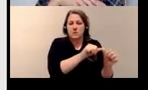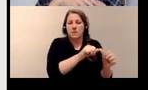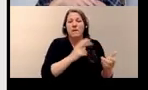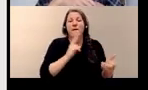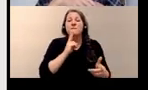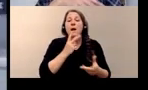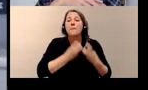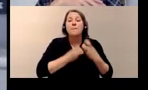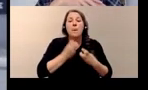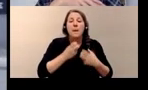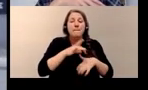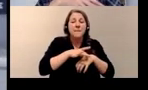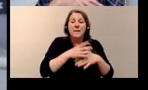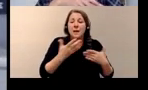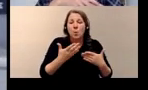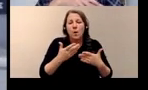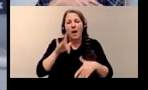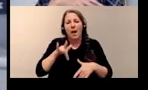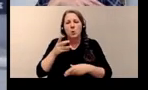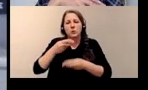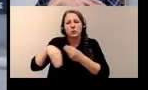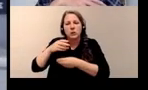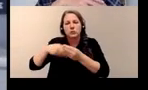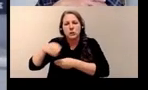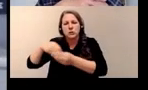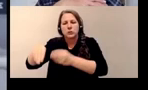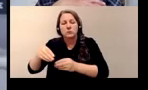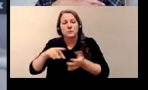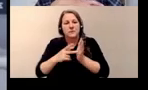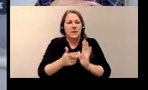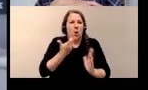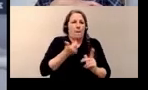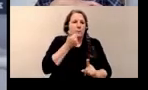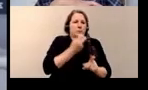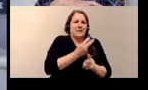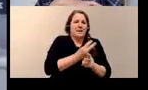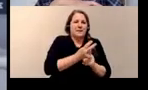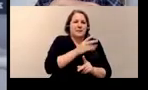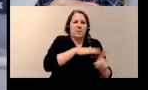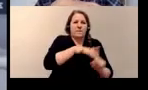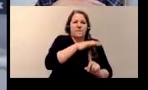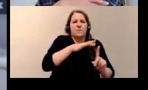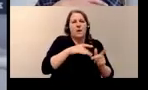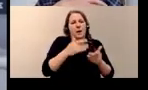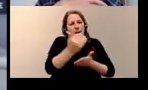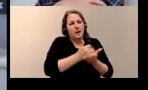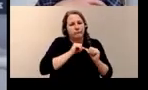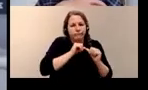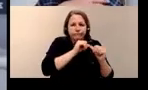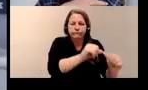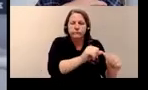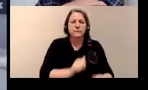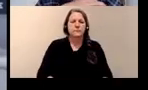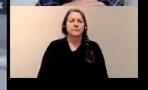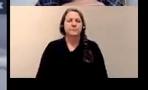planète. Une autre solution qui m'a pu s'intéresser et qui nous a amené ensuite à travailler avec Anaïs, c'est de constater que